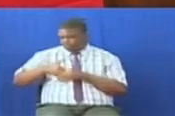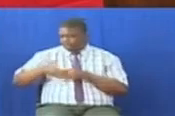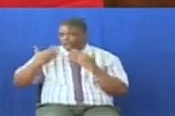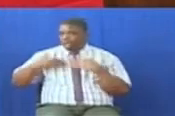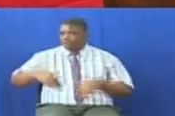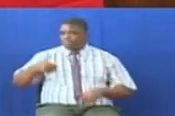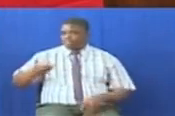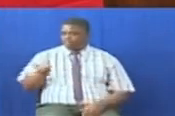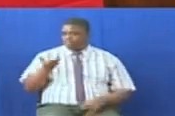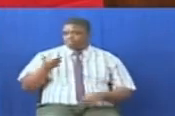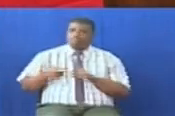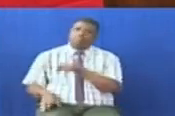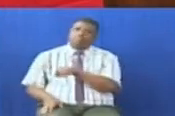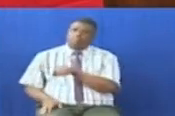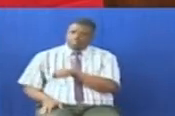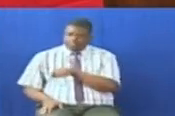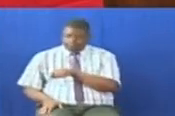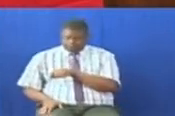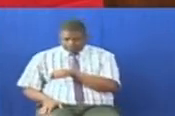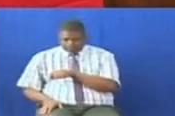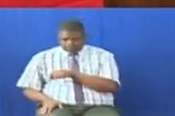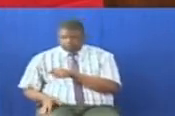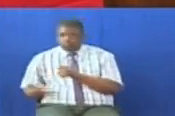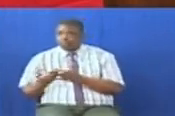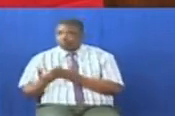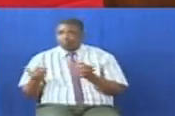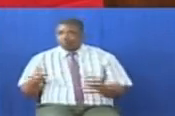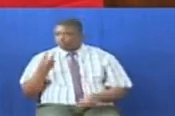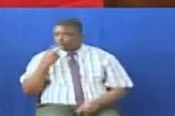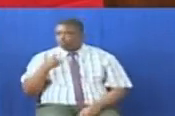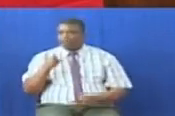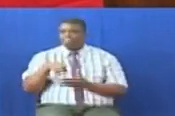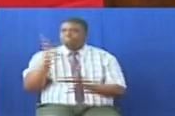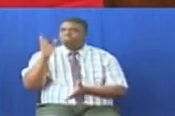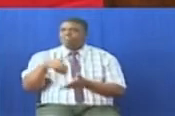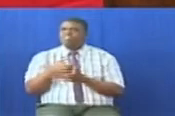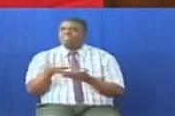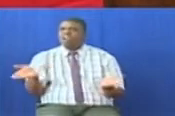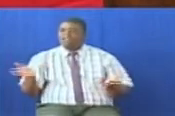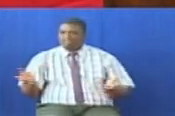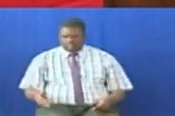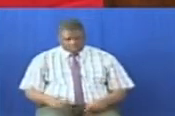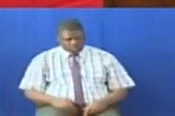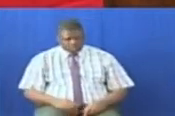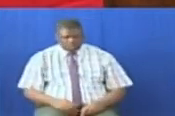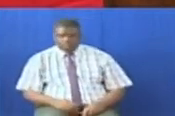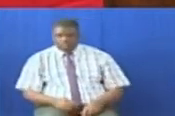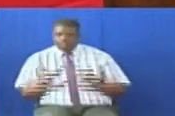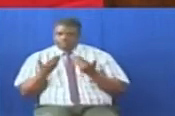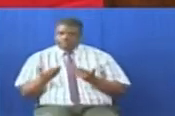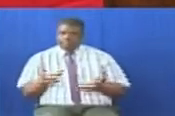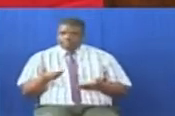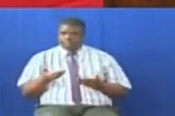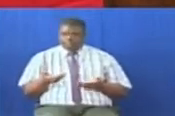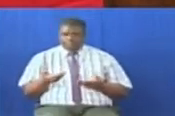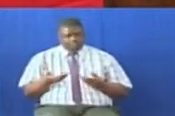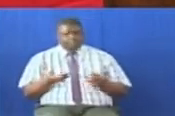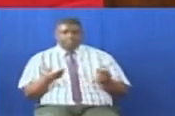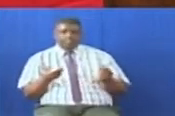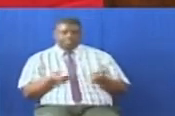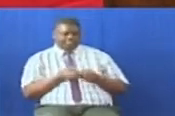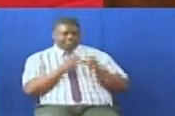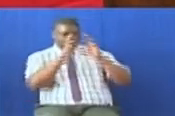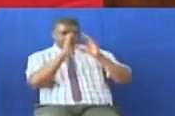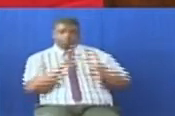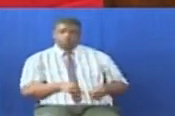jamii au kwa namna nyingine yote, kwa sababu wanaona haina manufaa yoyote. Kwa hiyo kama ilivyotolewa taarifa